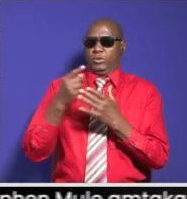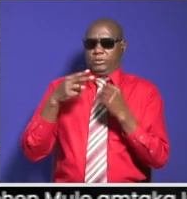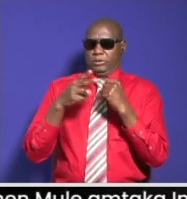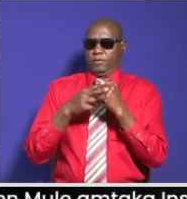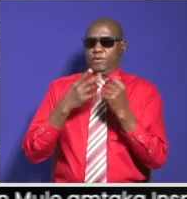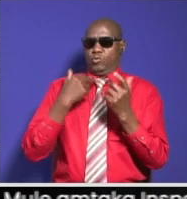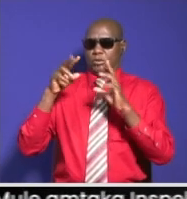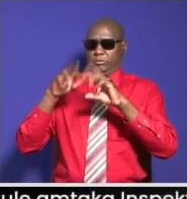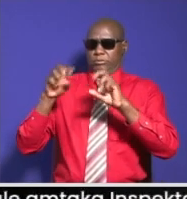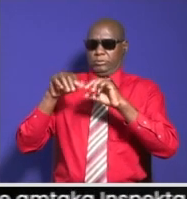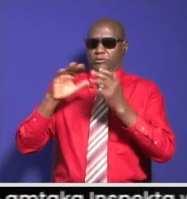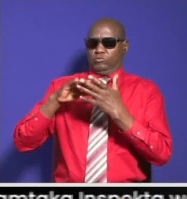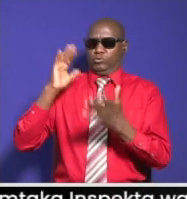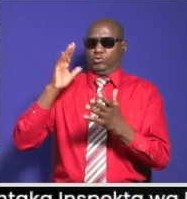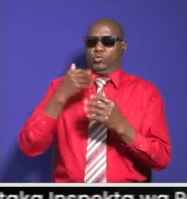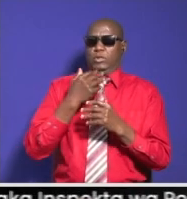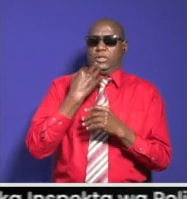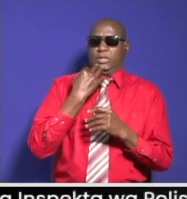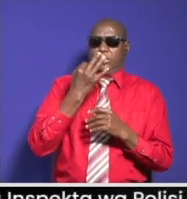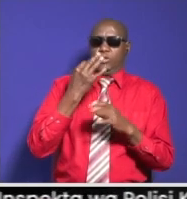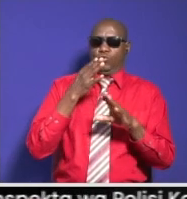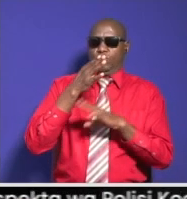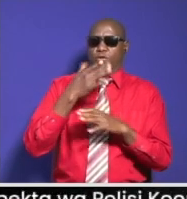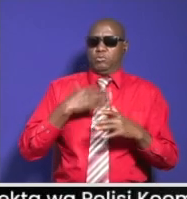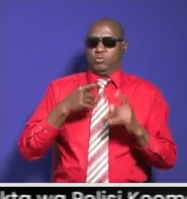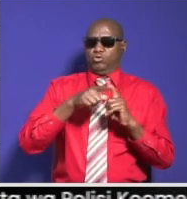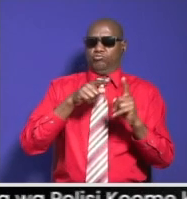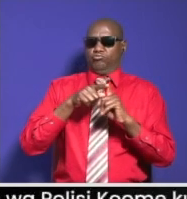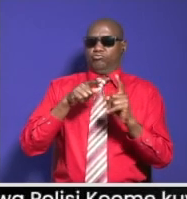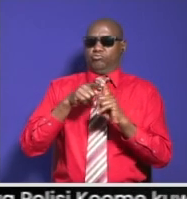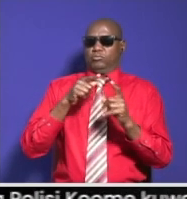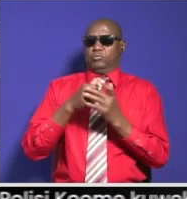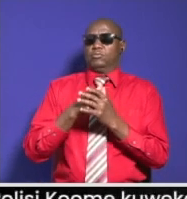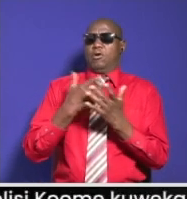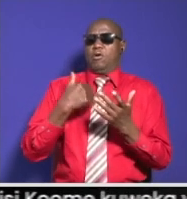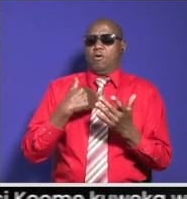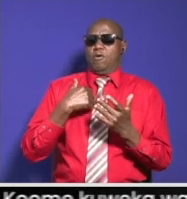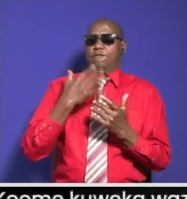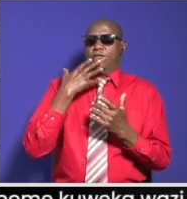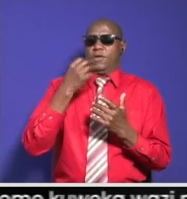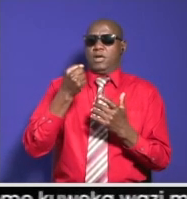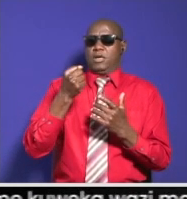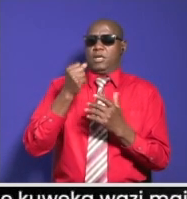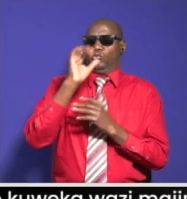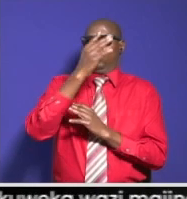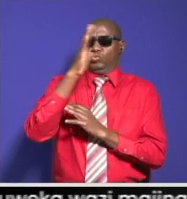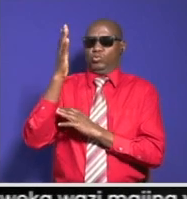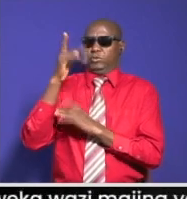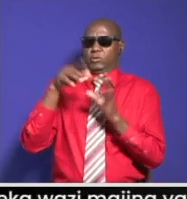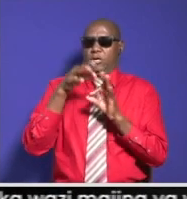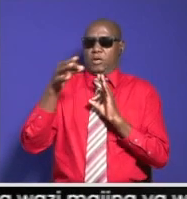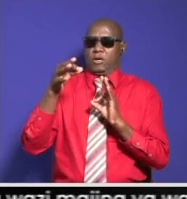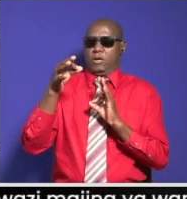kuhusu mauaji ya zaidi ya watu 300 katika msitu wa ekari 500 wa Shakaola. Wakili wa Mackenzie alipinga ombi